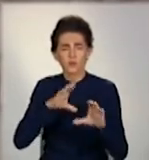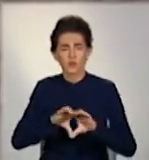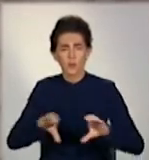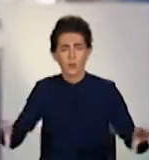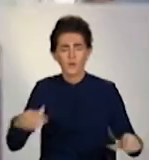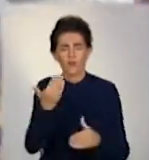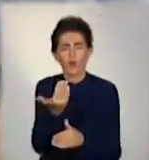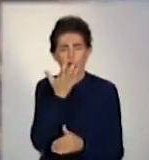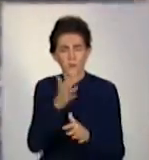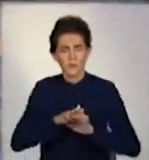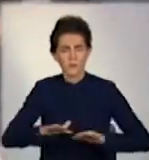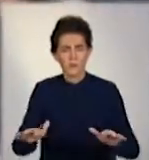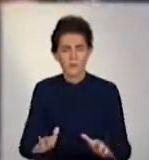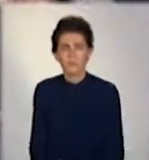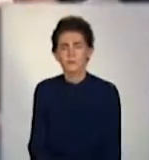опалення.